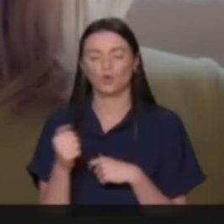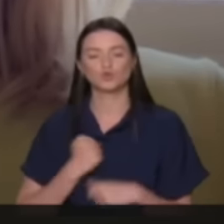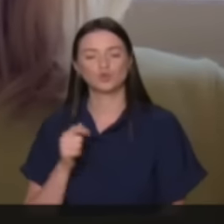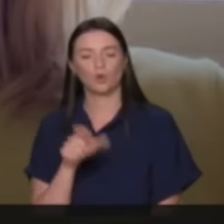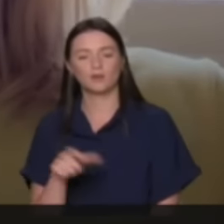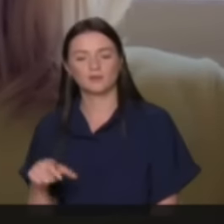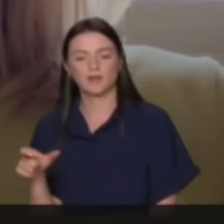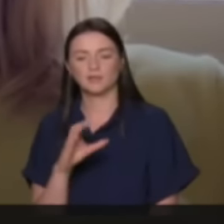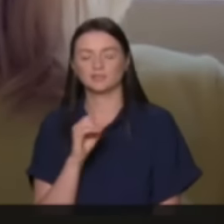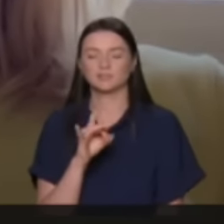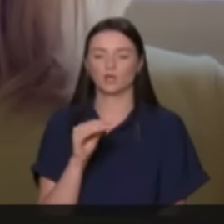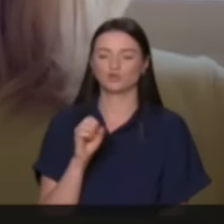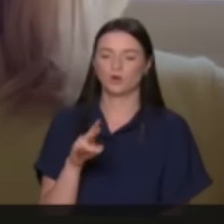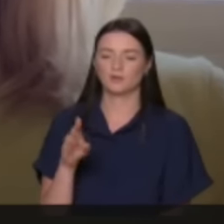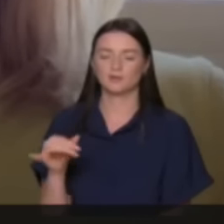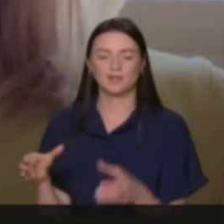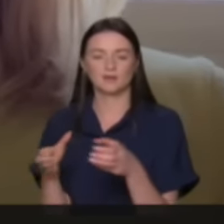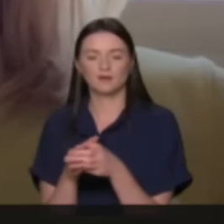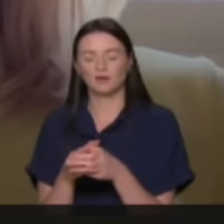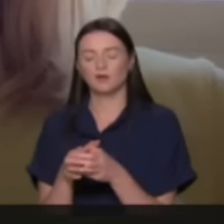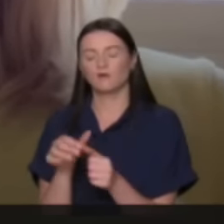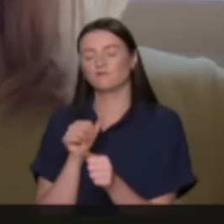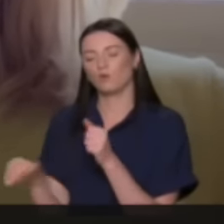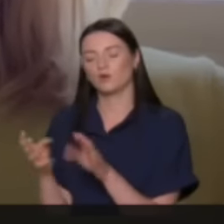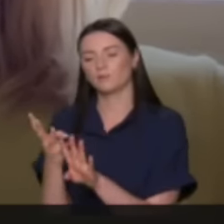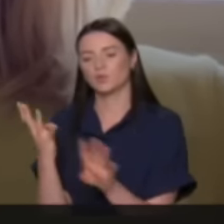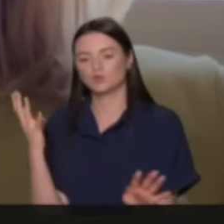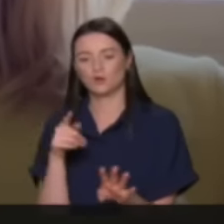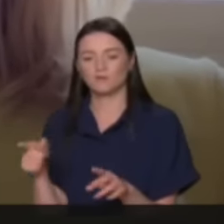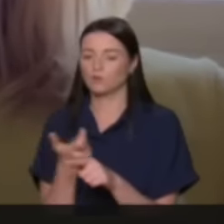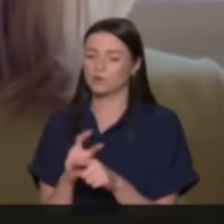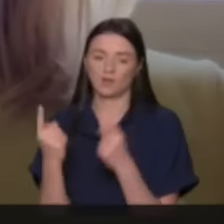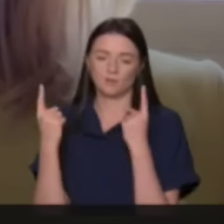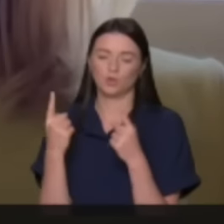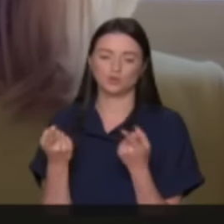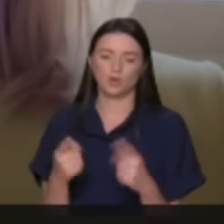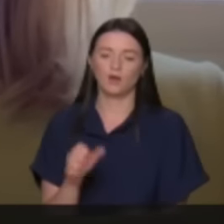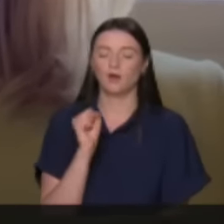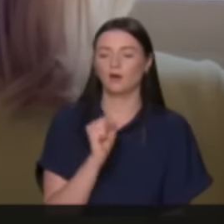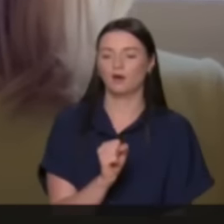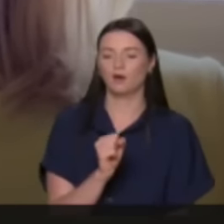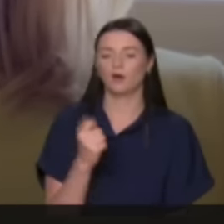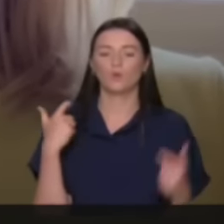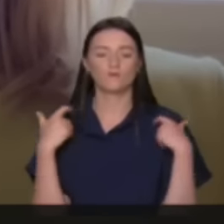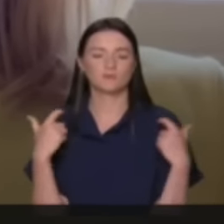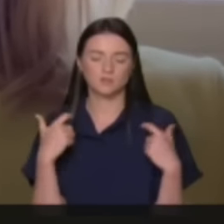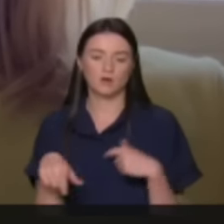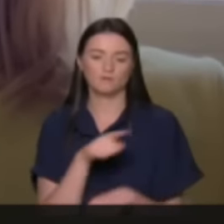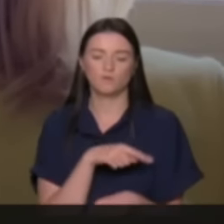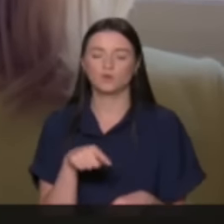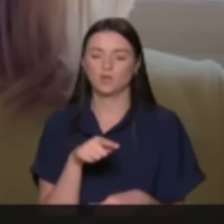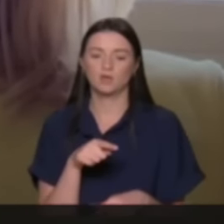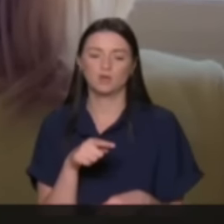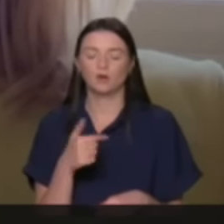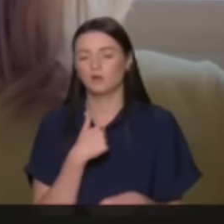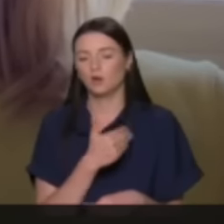і сержантський склад, він стоїть в окремій черзі, і вона найбільша насправді. А офіцери, вони стоять, вони, ну, я вам